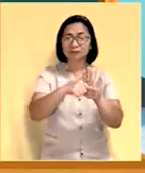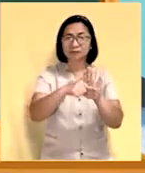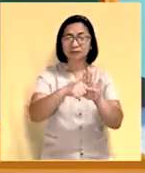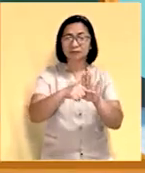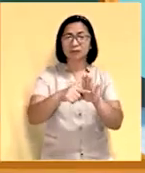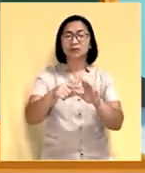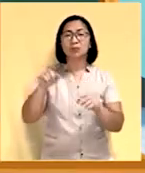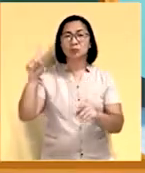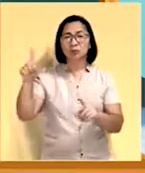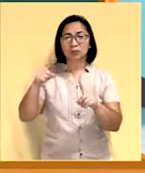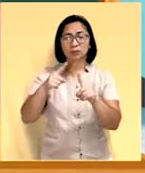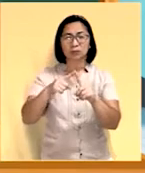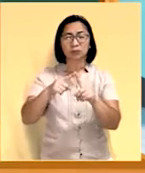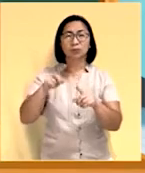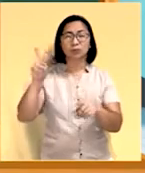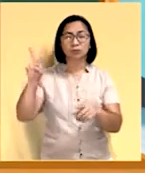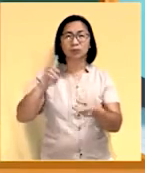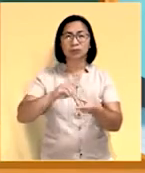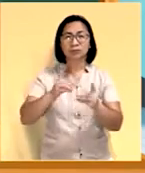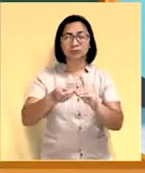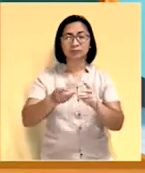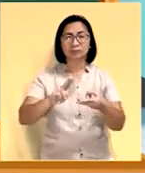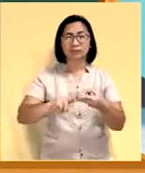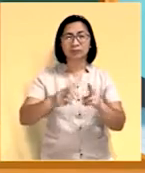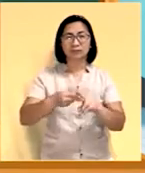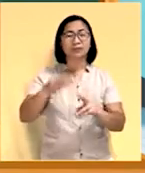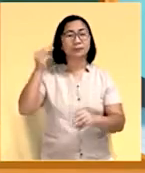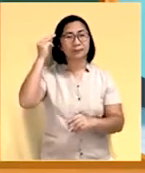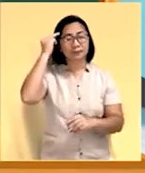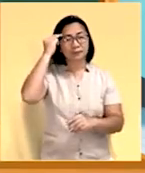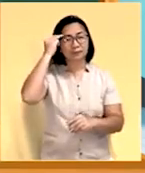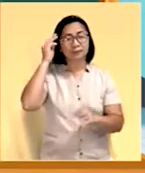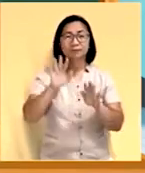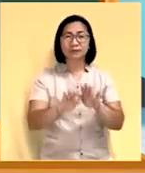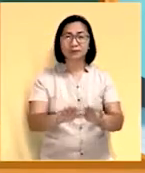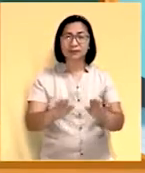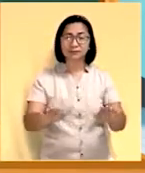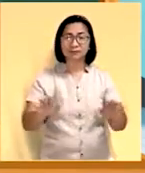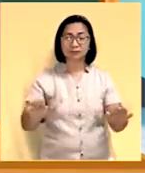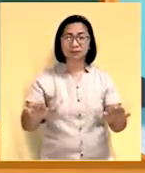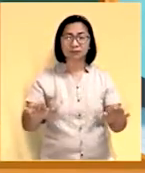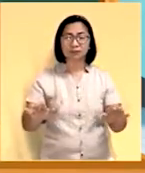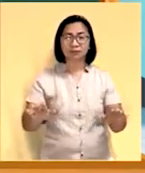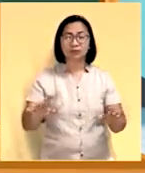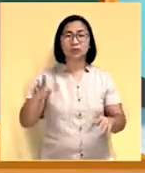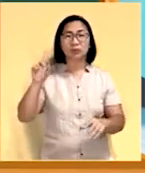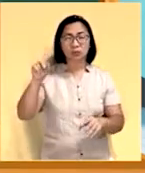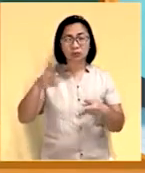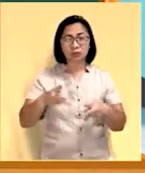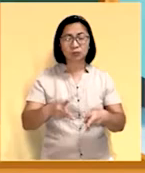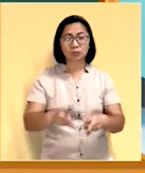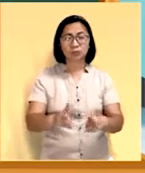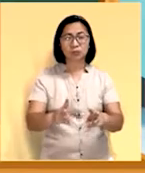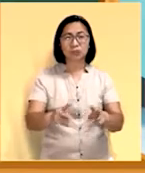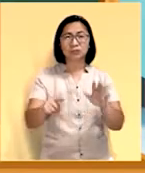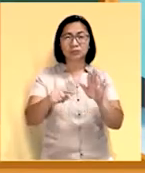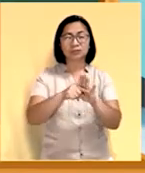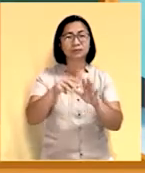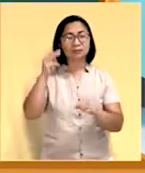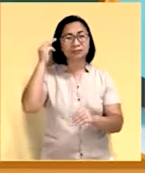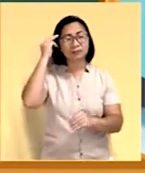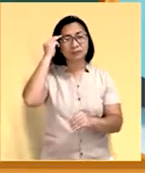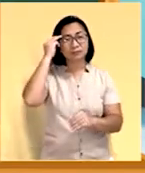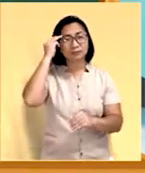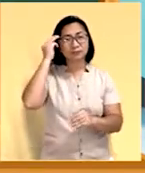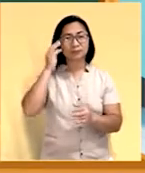ng 1 to 2 digits numbers mentally. Mga bata, isa pang paraan ng pag-subtract